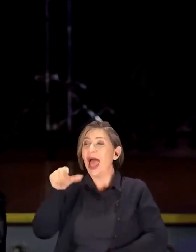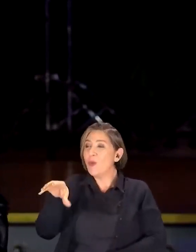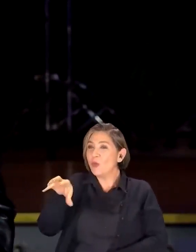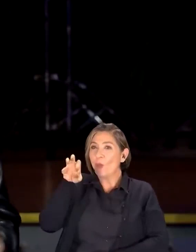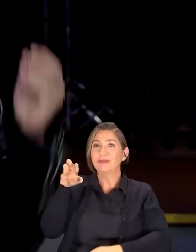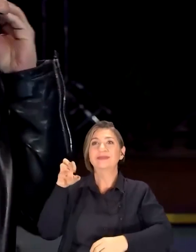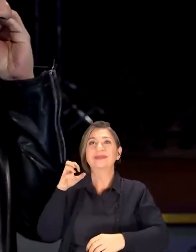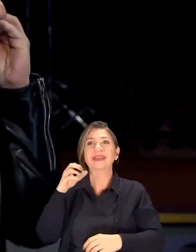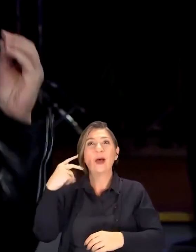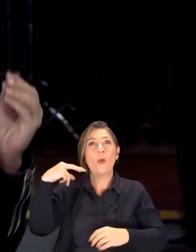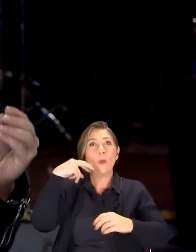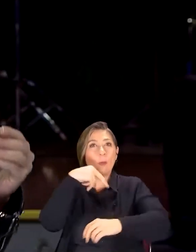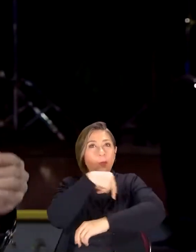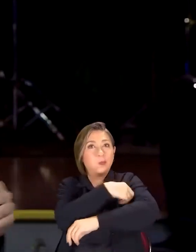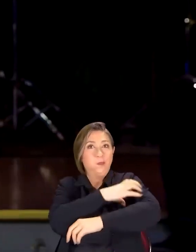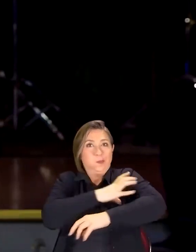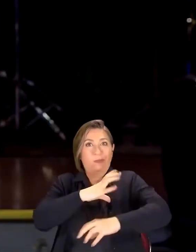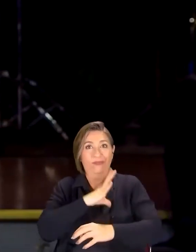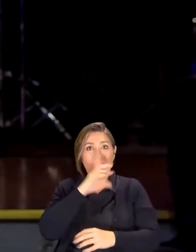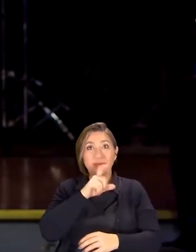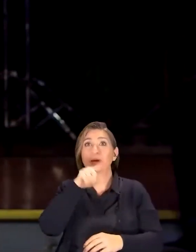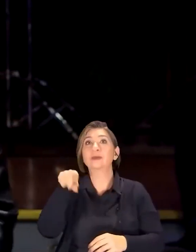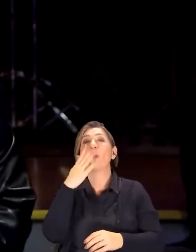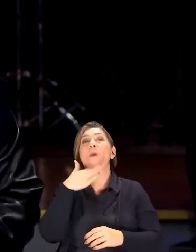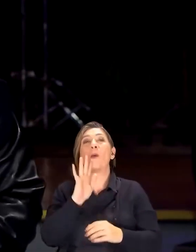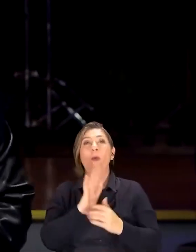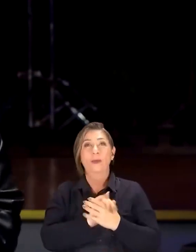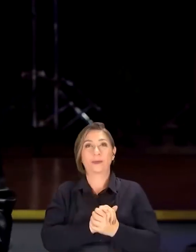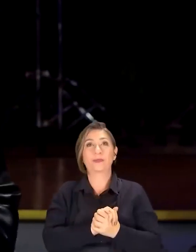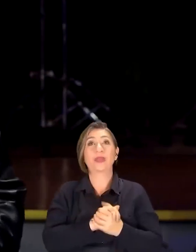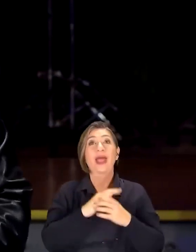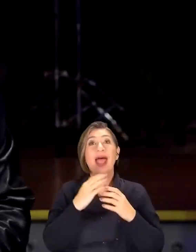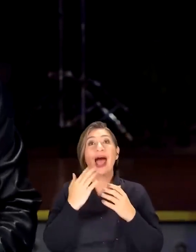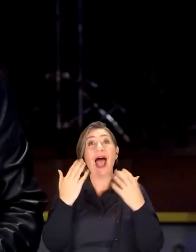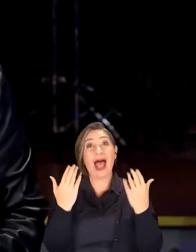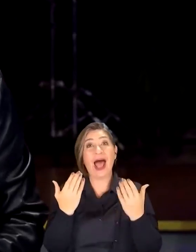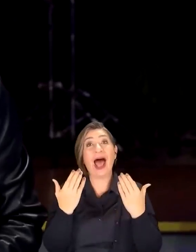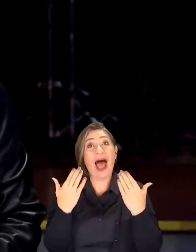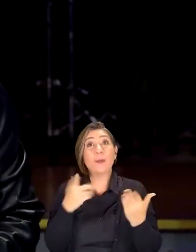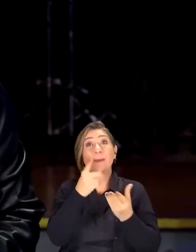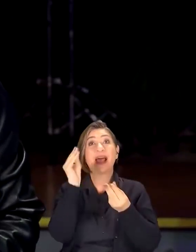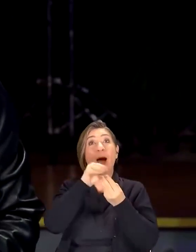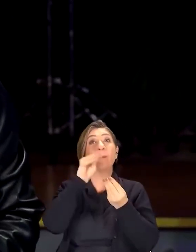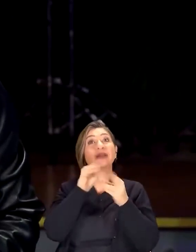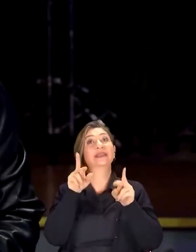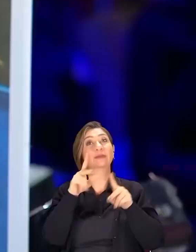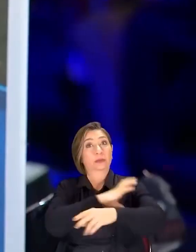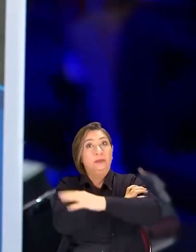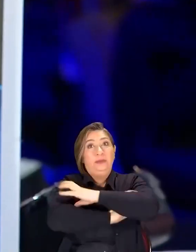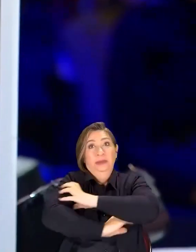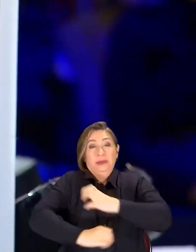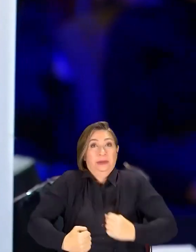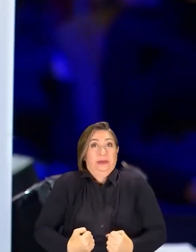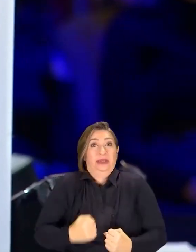alıyorlar sıktıran var mı burasına Var mı sıktıran yok aranızda görmüyorum öyle esteti f Ama bu bana bir abartılı geldi buradaki p